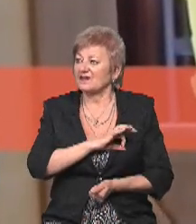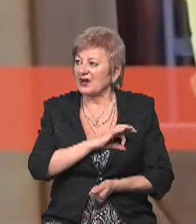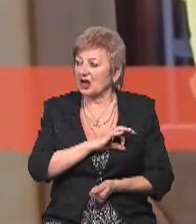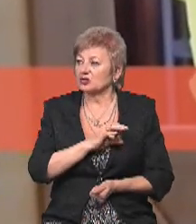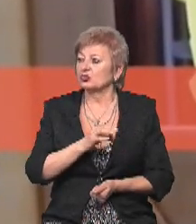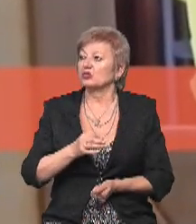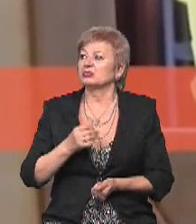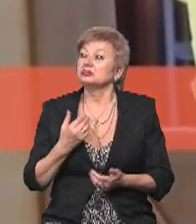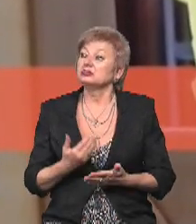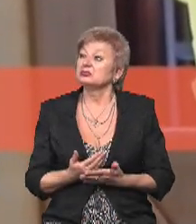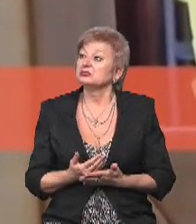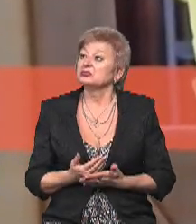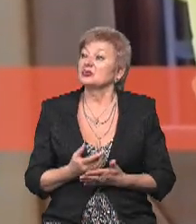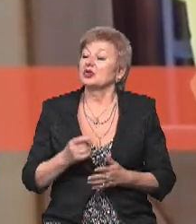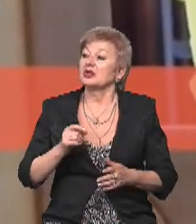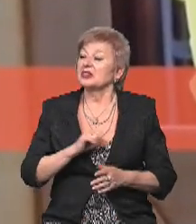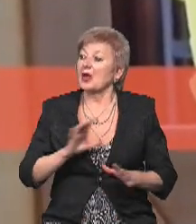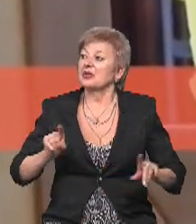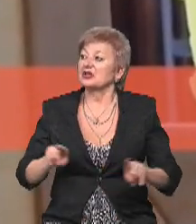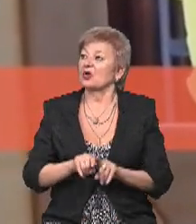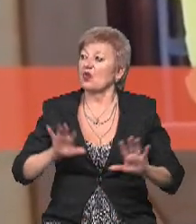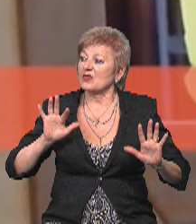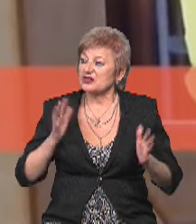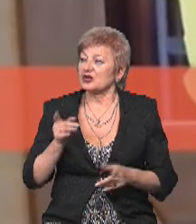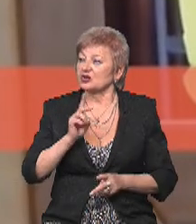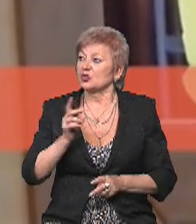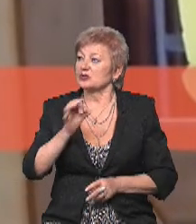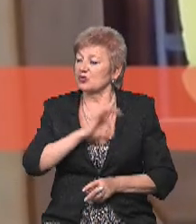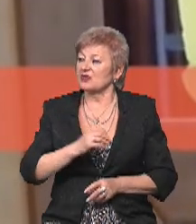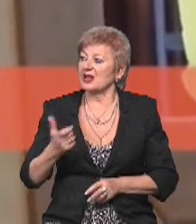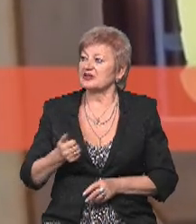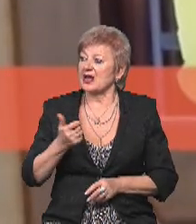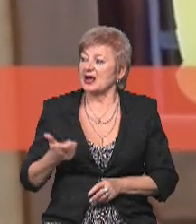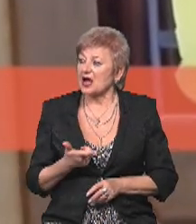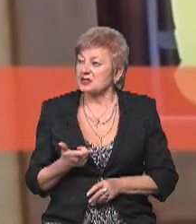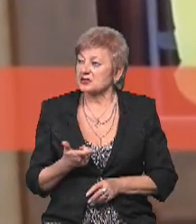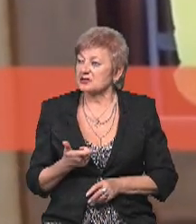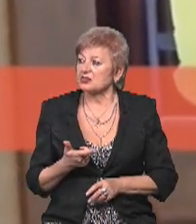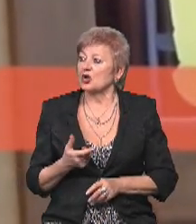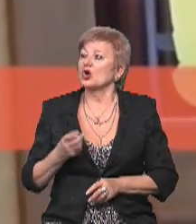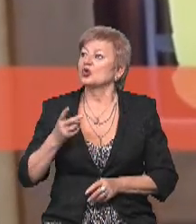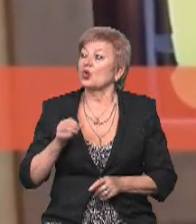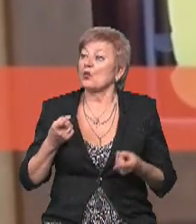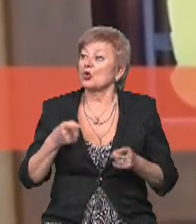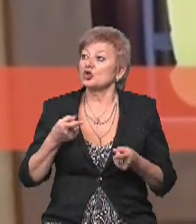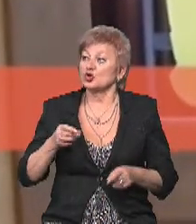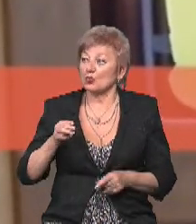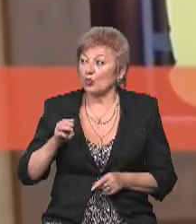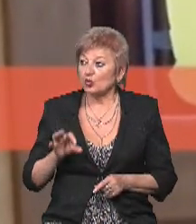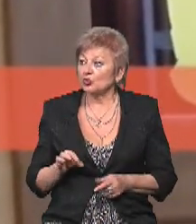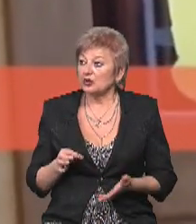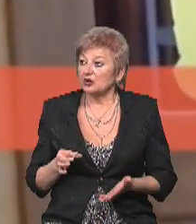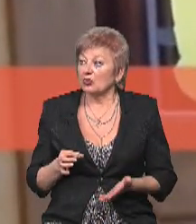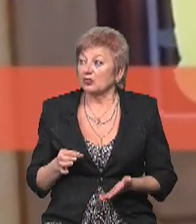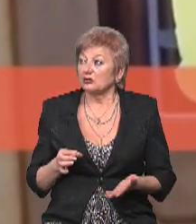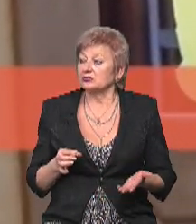також повідомлення про відключення їх від споживання газу. Ми всі розуміємо, що це незаконно, але чомусь правоохоронні органи жодним чином це